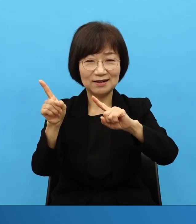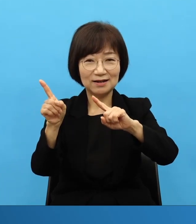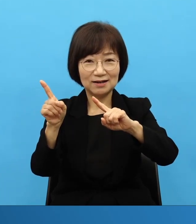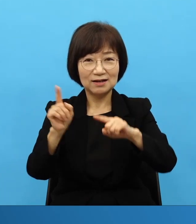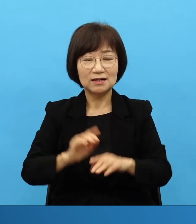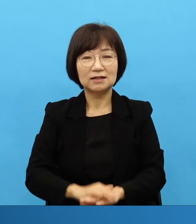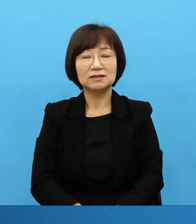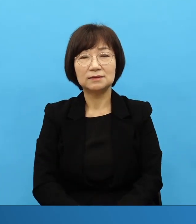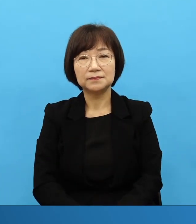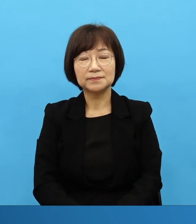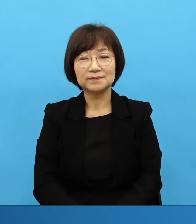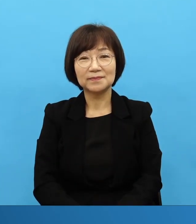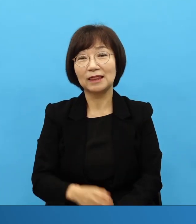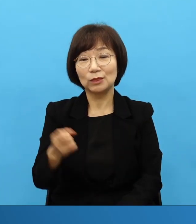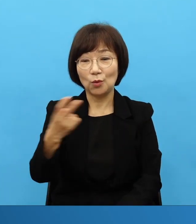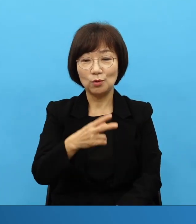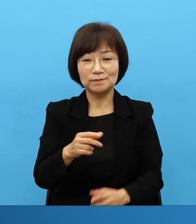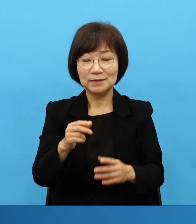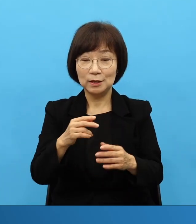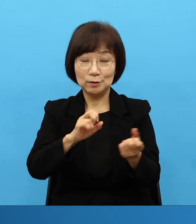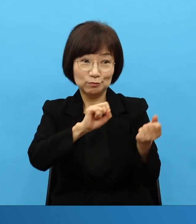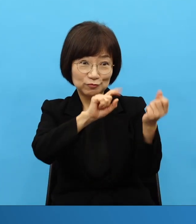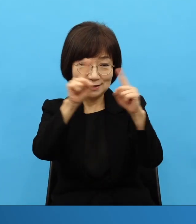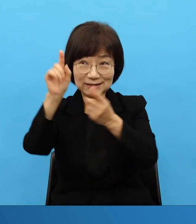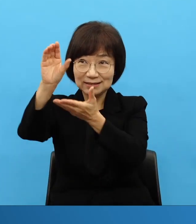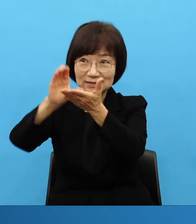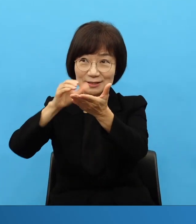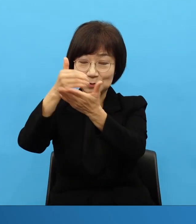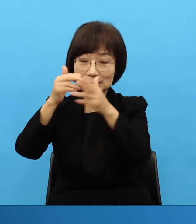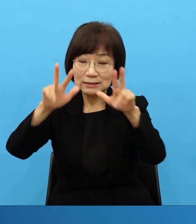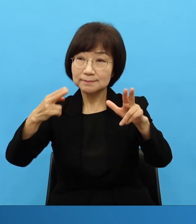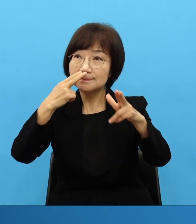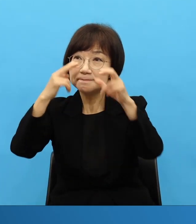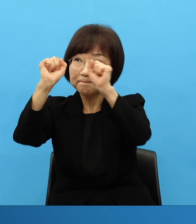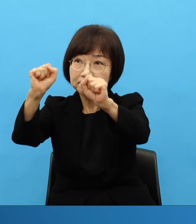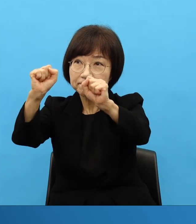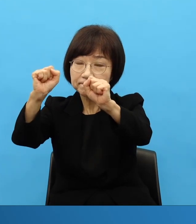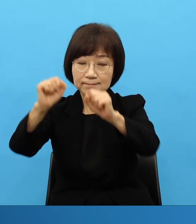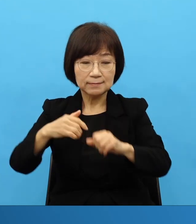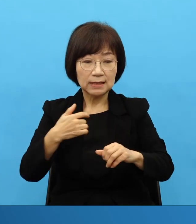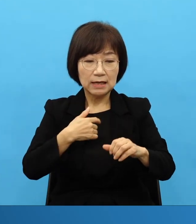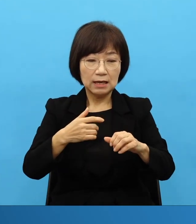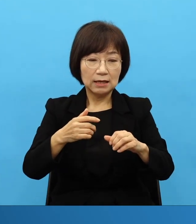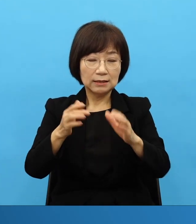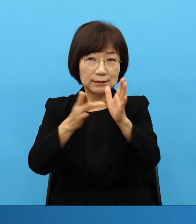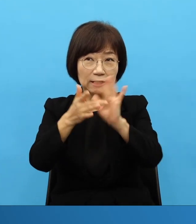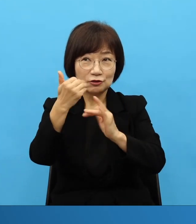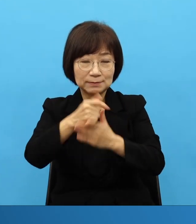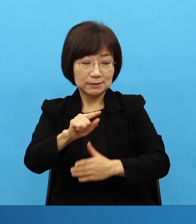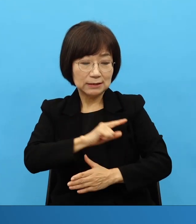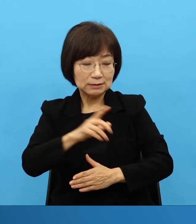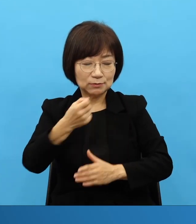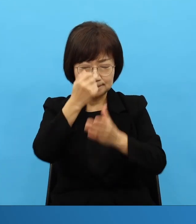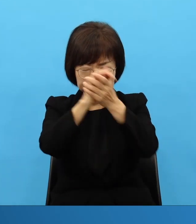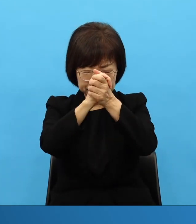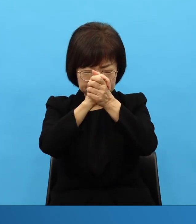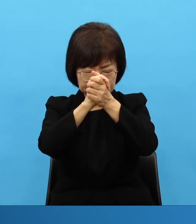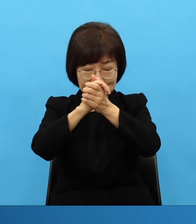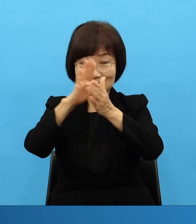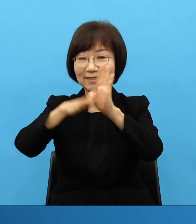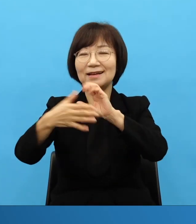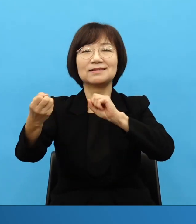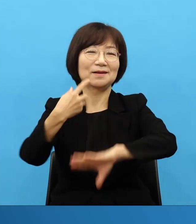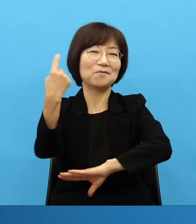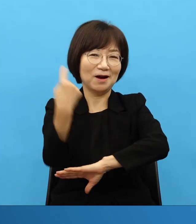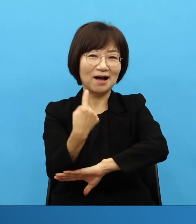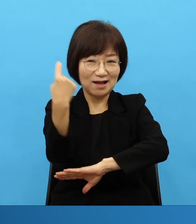tremendous. 그리스도가 지금도 살아계셔서 그 이름으로 기도하면 응답이 오는 역사를 난다. Is that the resurrected Jesus Christ, when we pray in